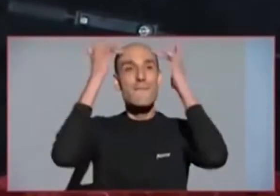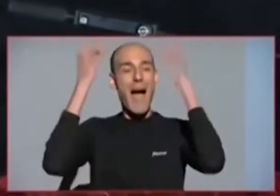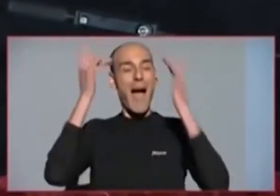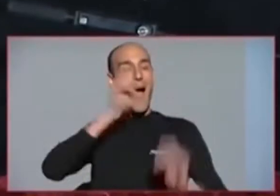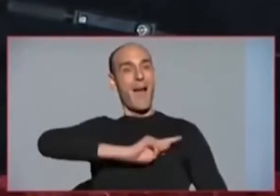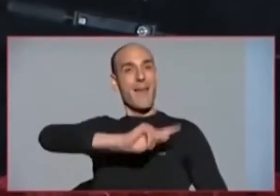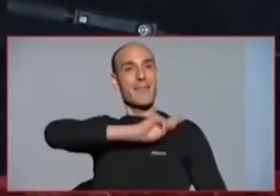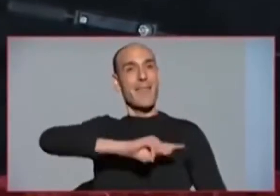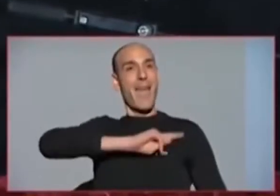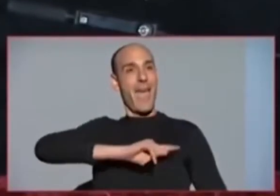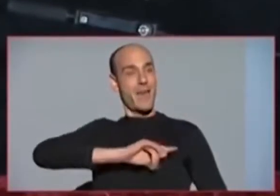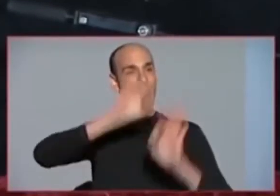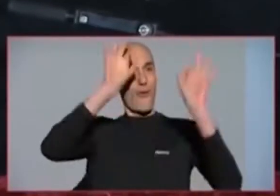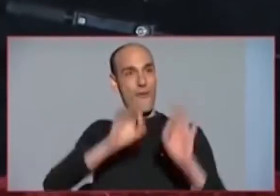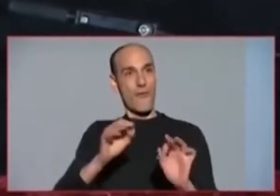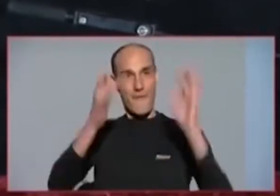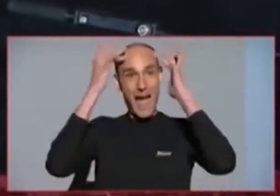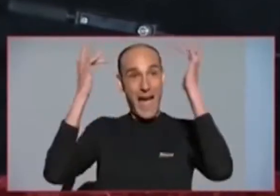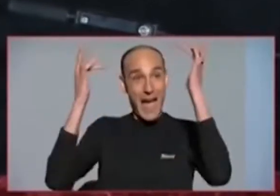dels nostres sentits.